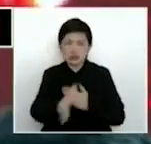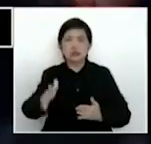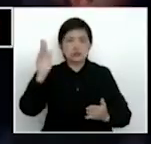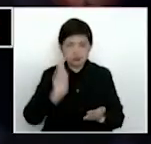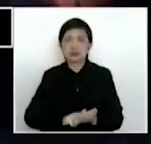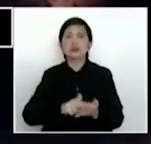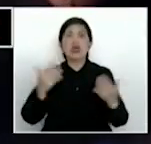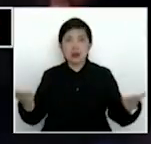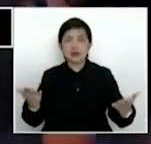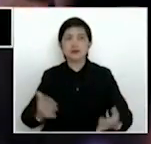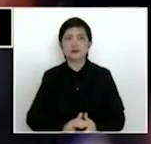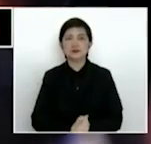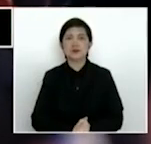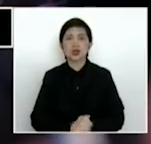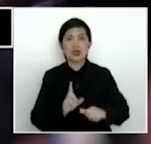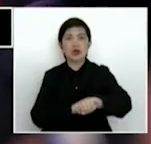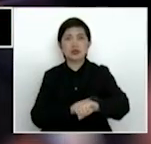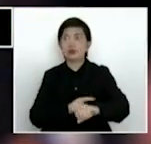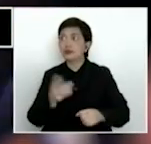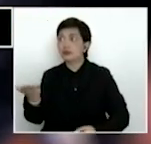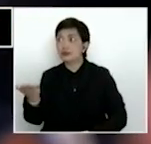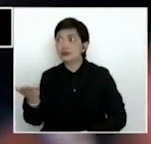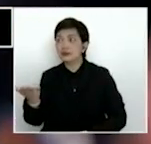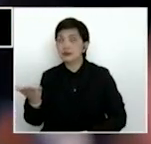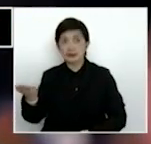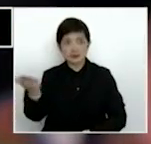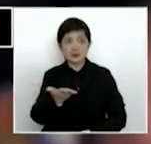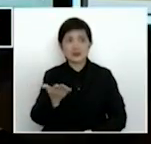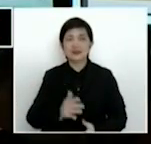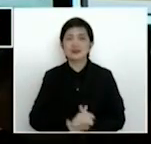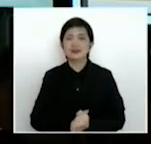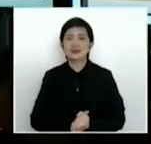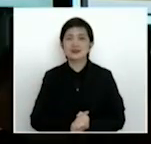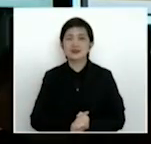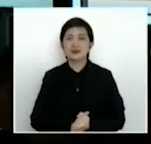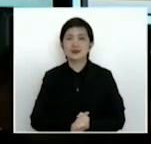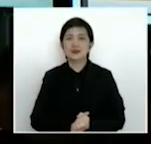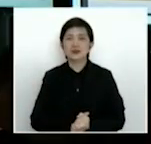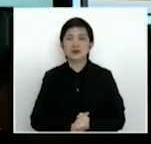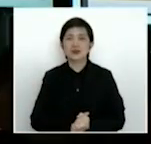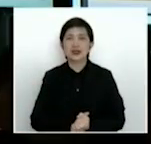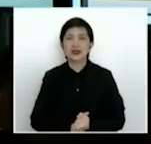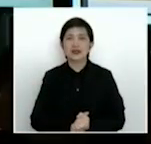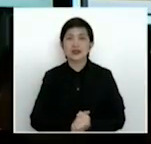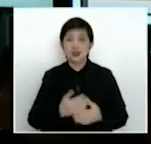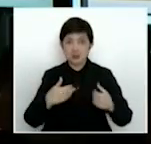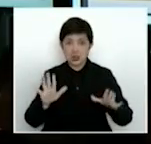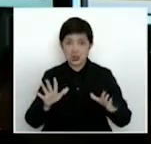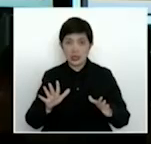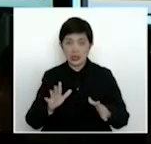W Mas ada Masih ada sisa waktu sudah cukup Oke Baik terima kasih untuk jawaban dan juga tanggapan dari ketiga